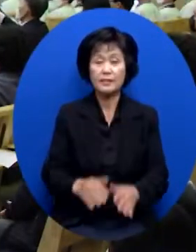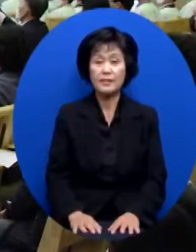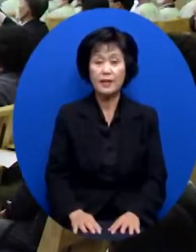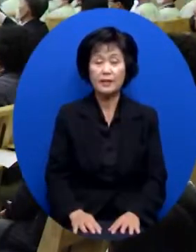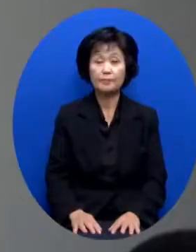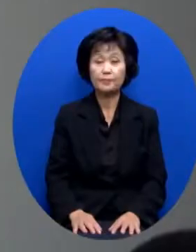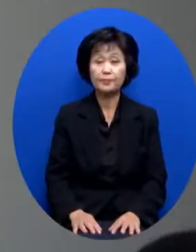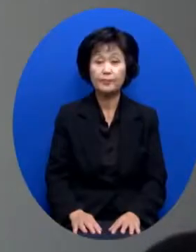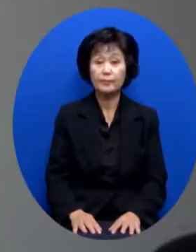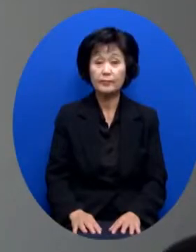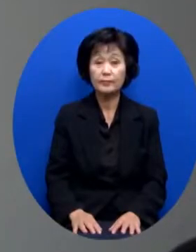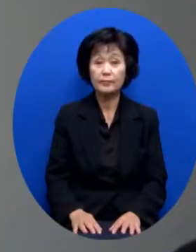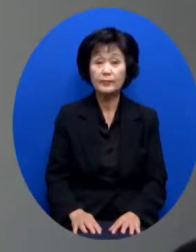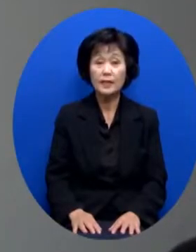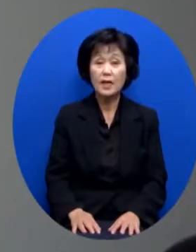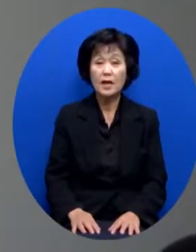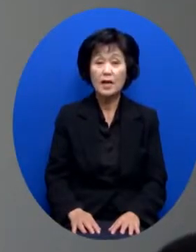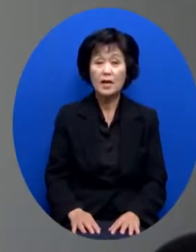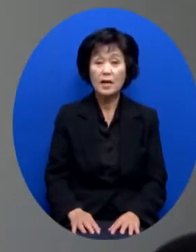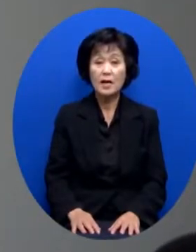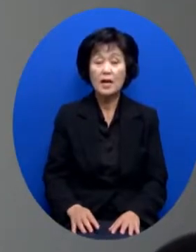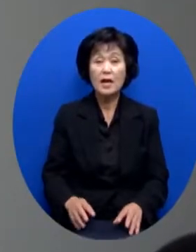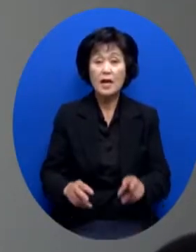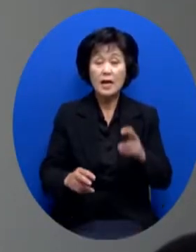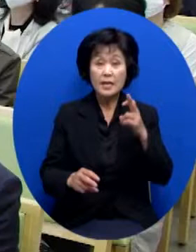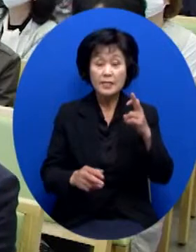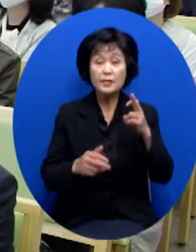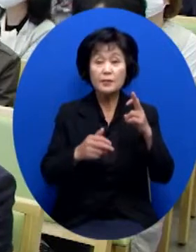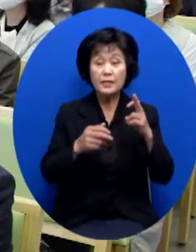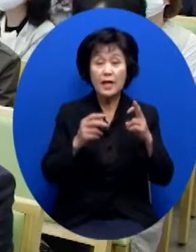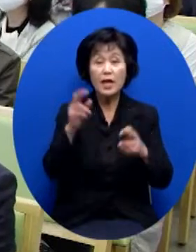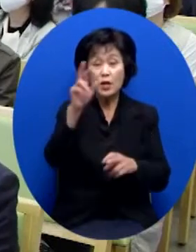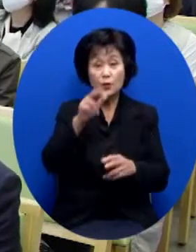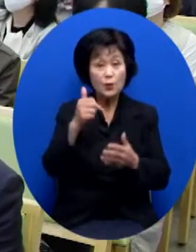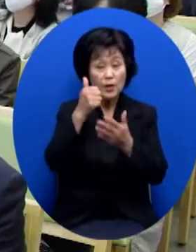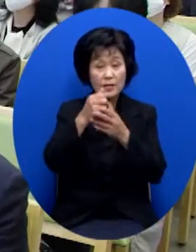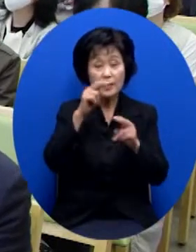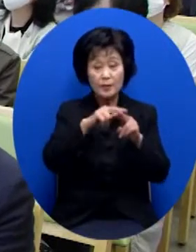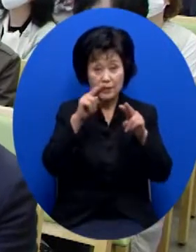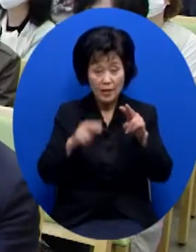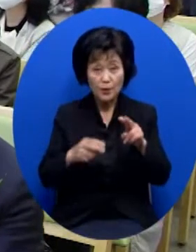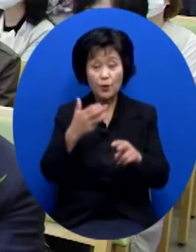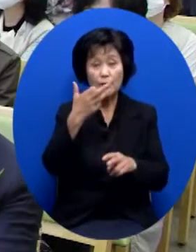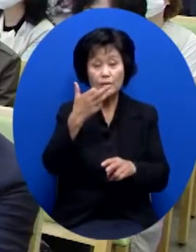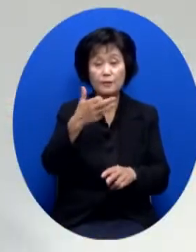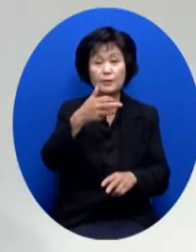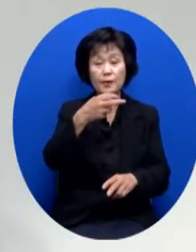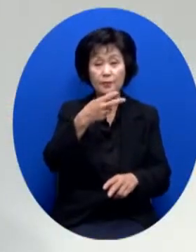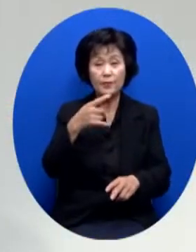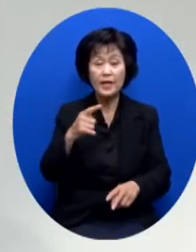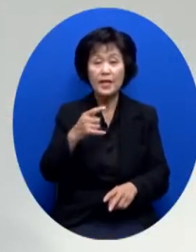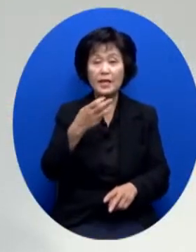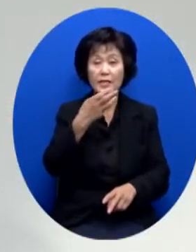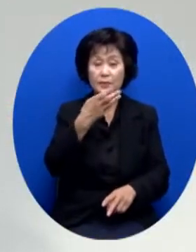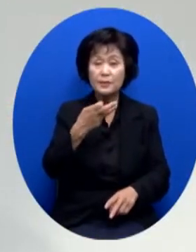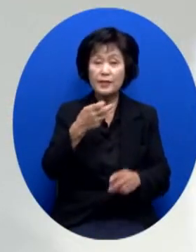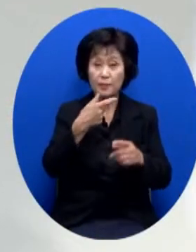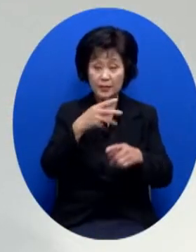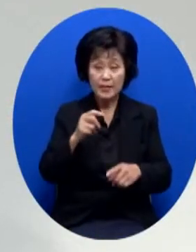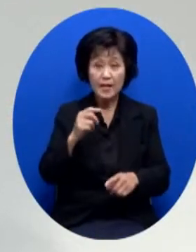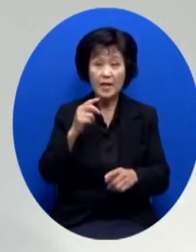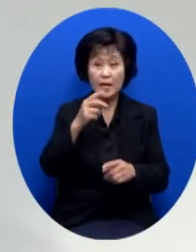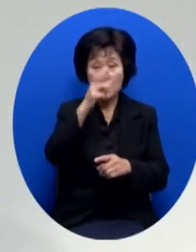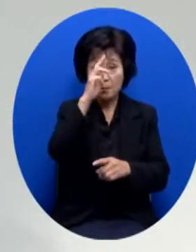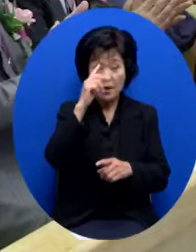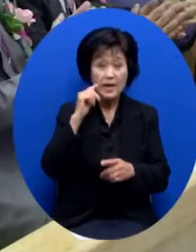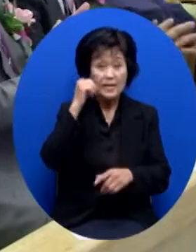12대 이성화 이사장이 이임하고 13대 신임 이사장에 전주 양정교회 박재신 목사가 취임했습니다. 박 신임